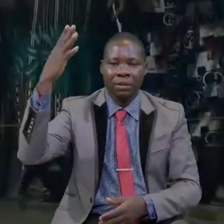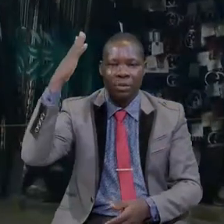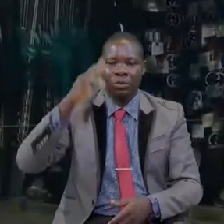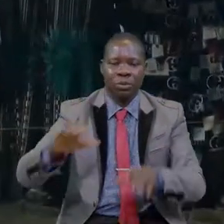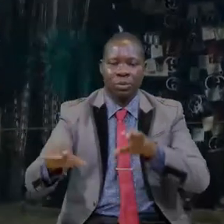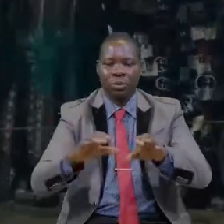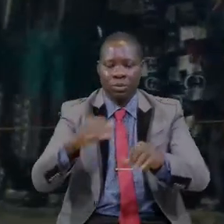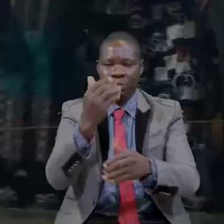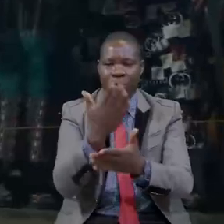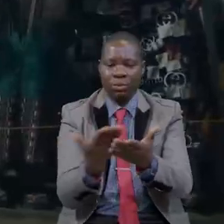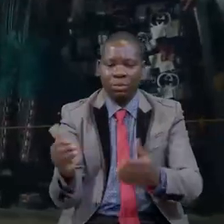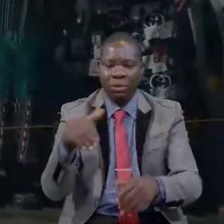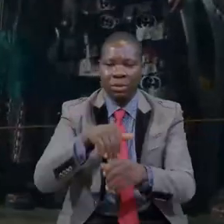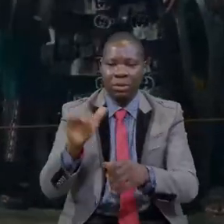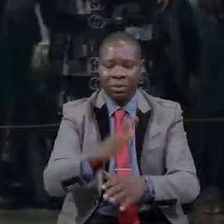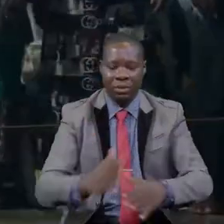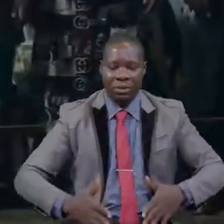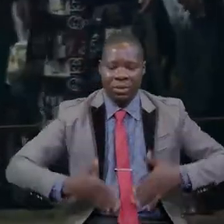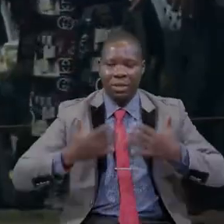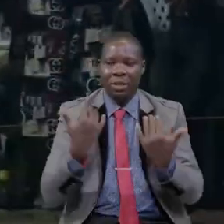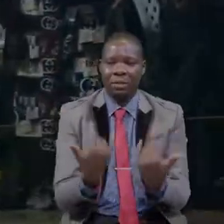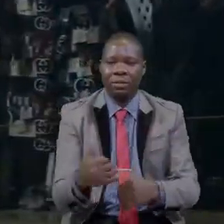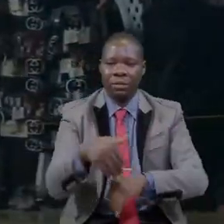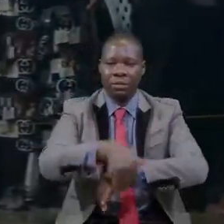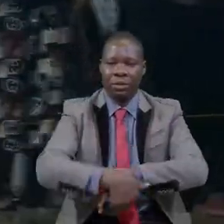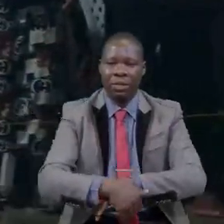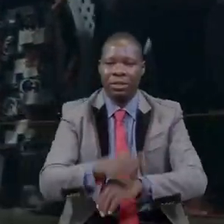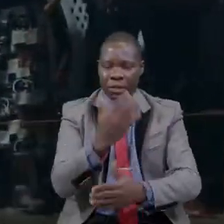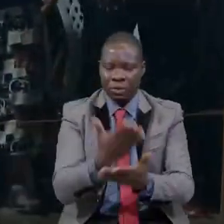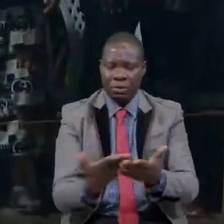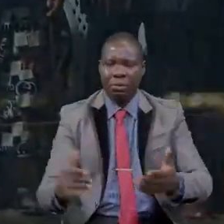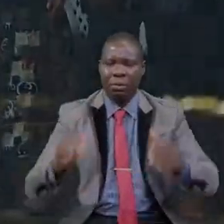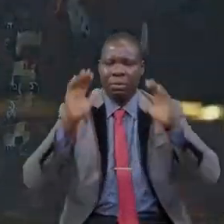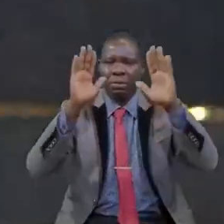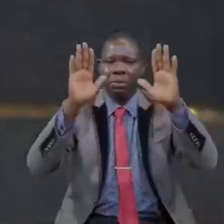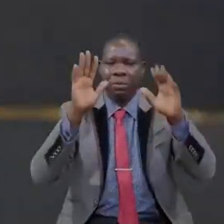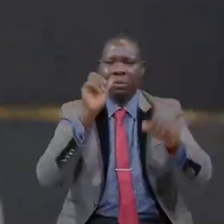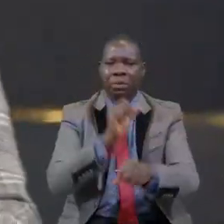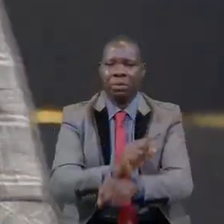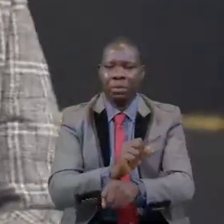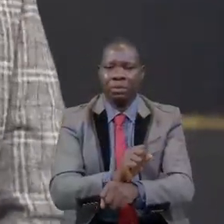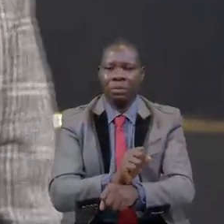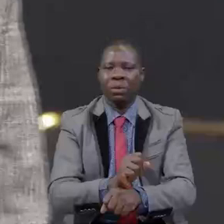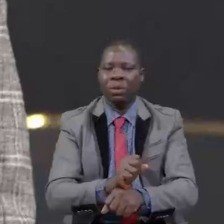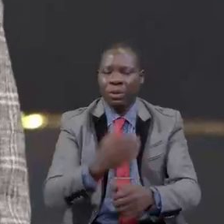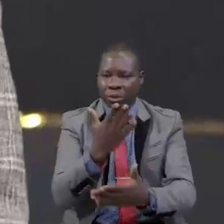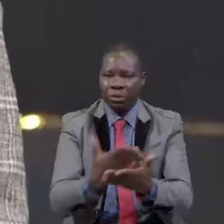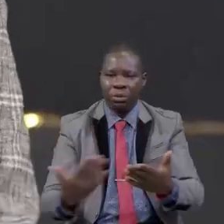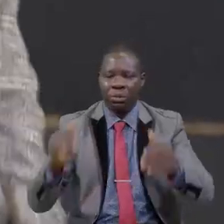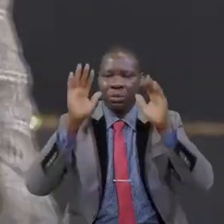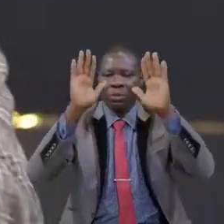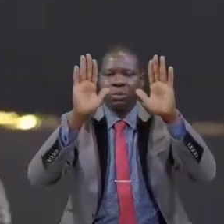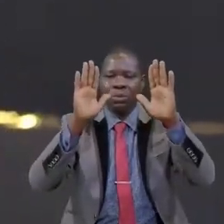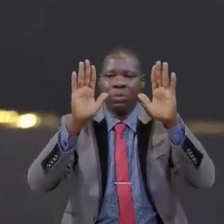accomplira quelque chose dans votre vie. Quelque chose de miraculeux. Quelque chose de